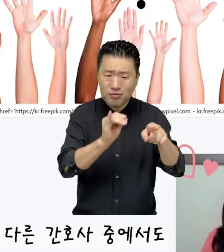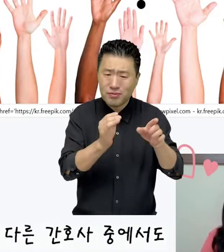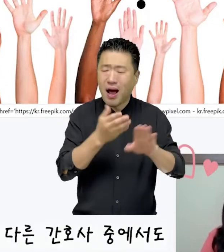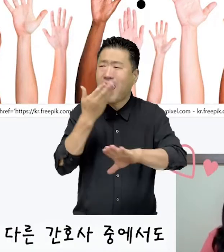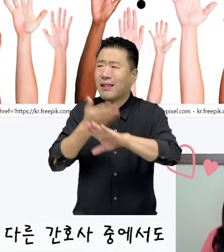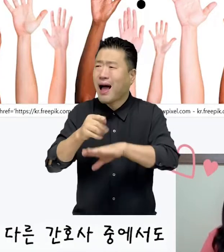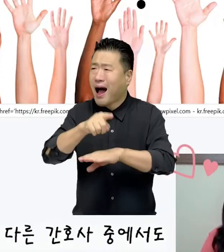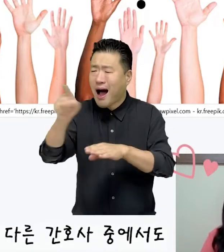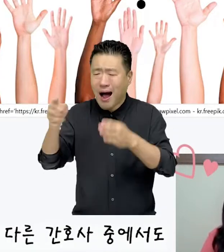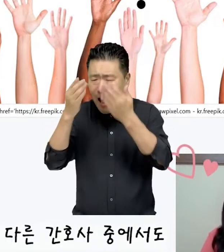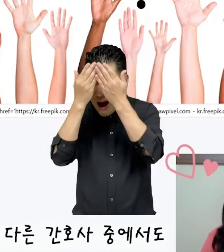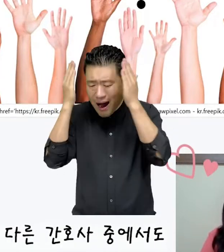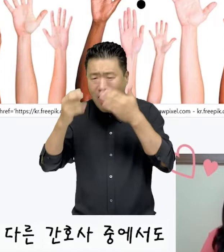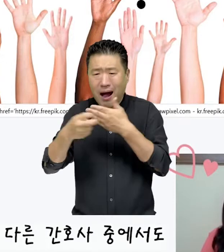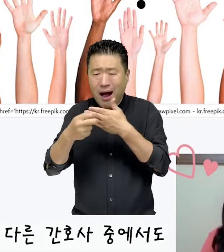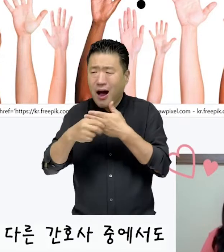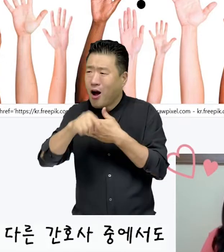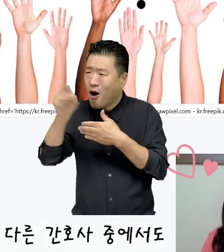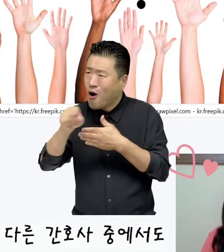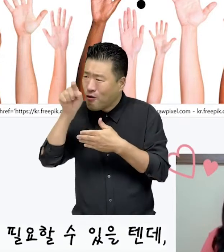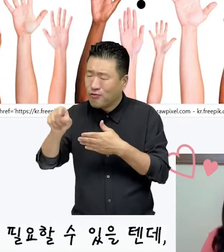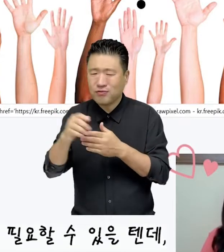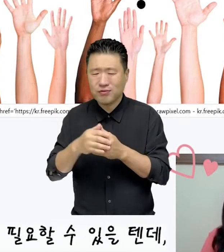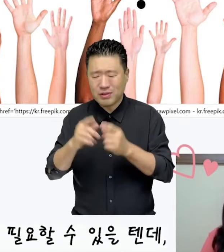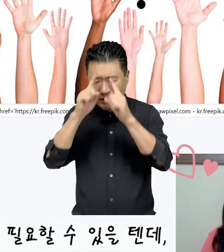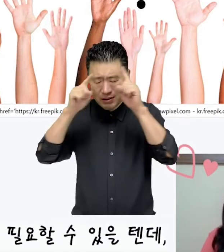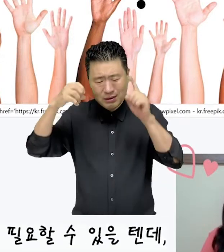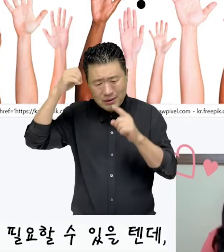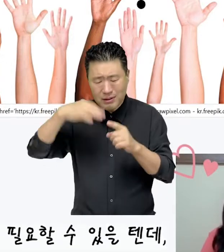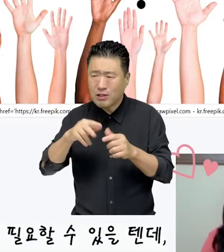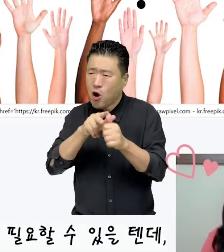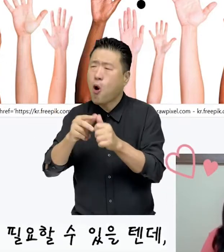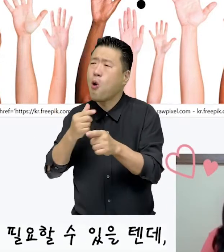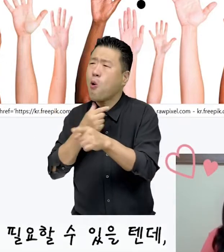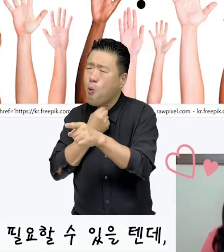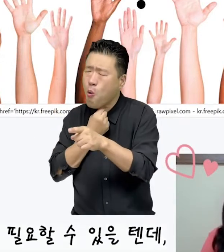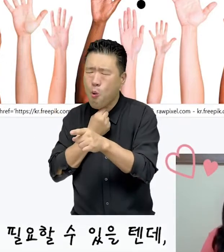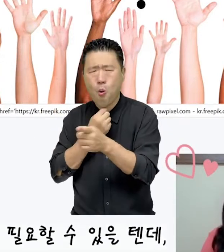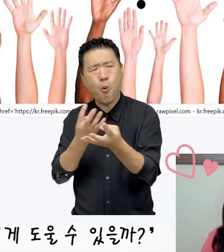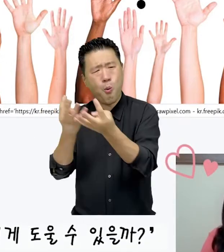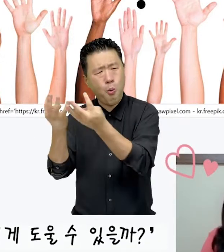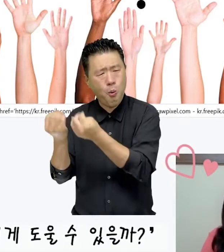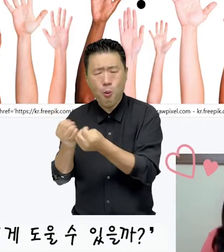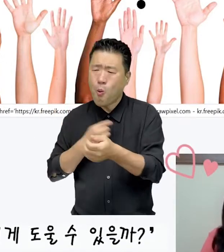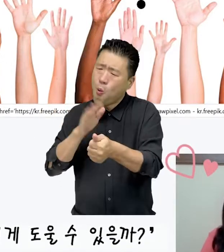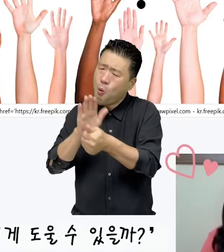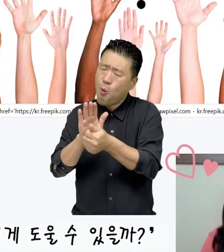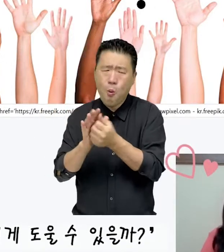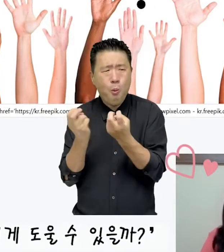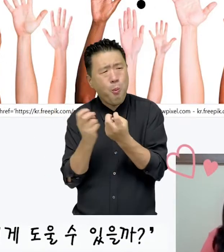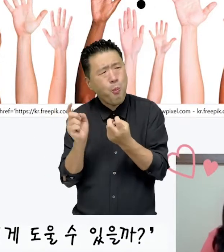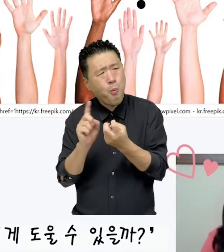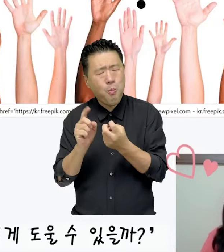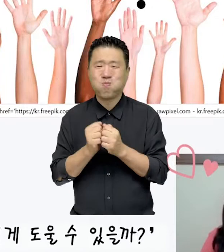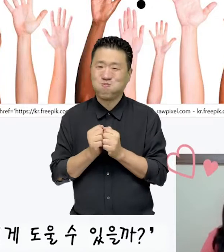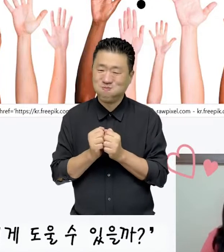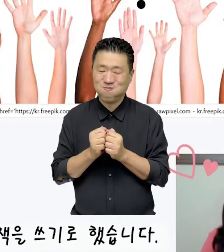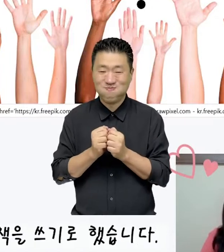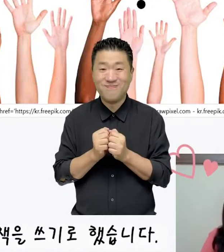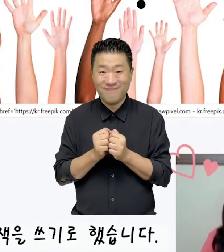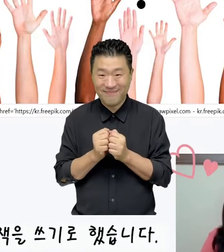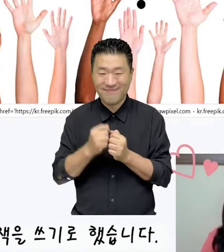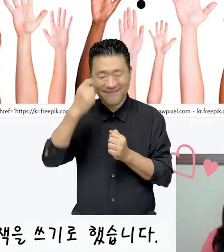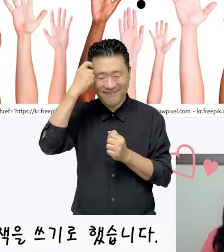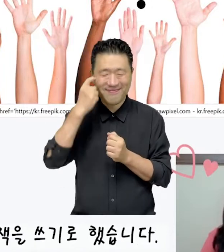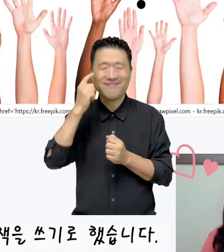학생뿐만 아니라 다른 간호사 중에서도 대학원 정보가 필요할 수 있을 텐데 이 사람들은 어떻게 도울 수 있을까?